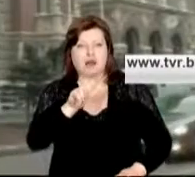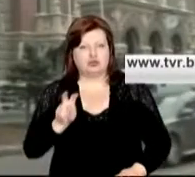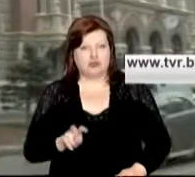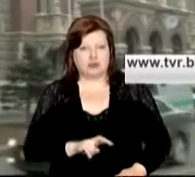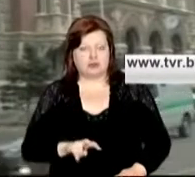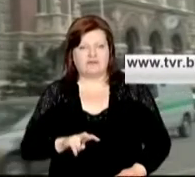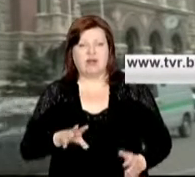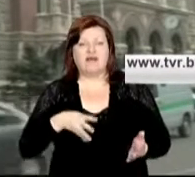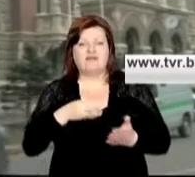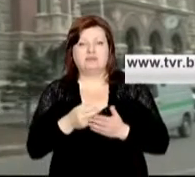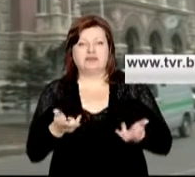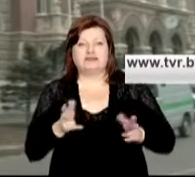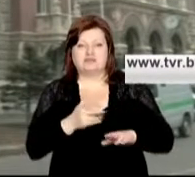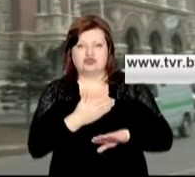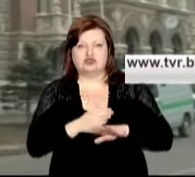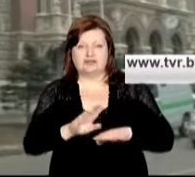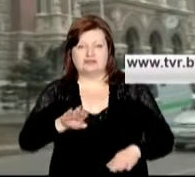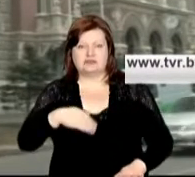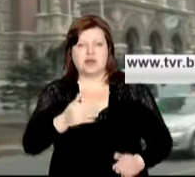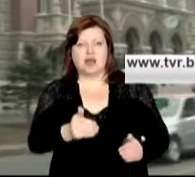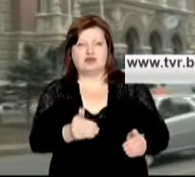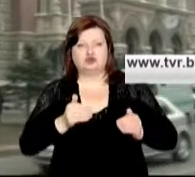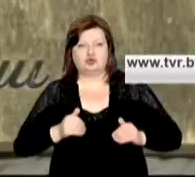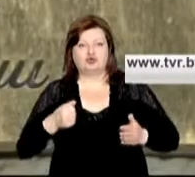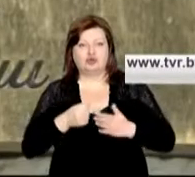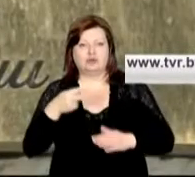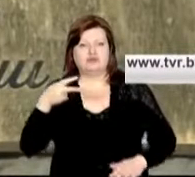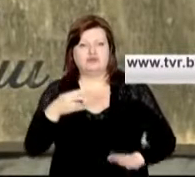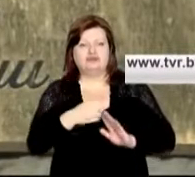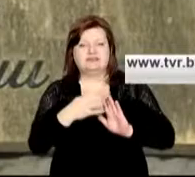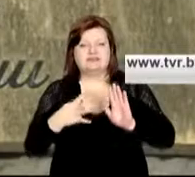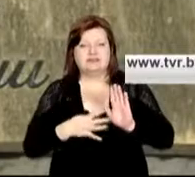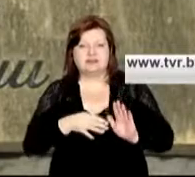Выплата оставшейся части задолженности отсрочена до 2019 года.